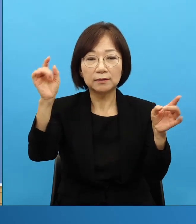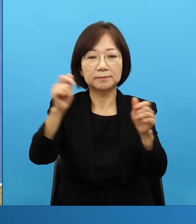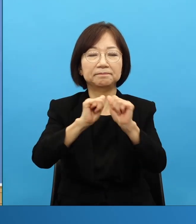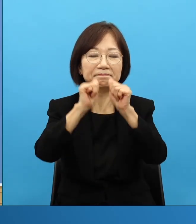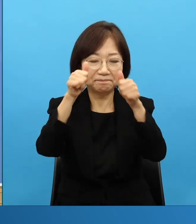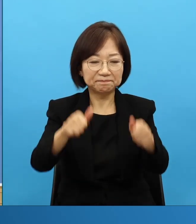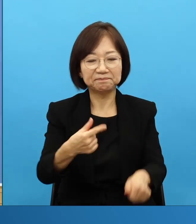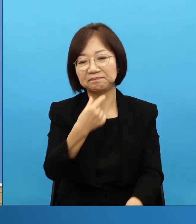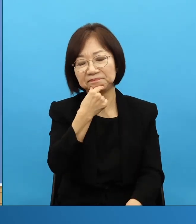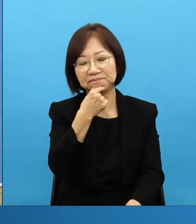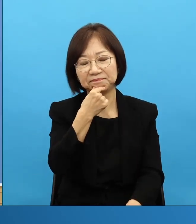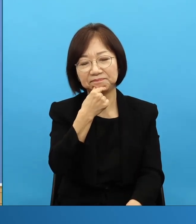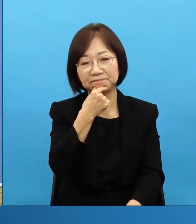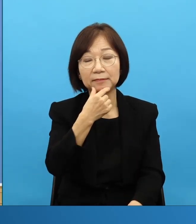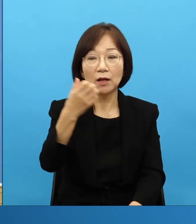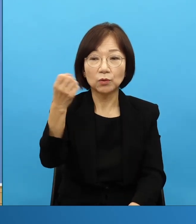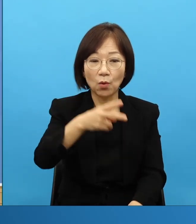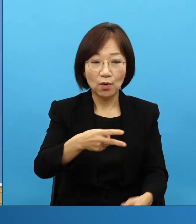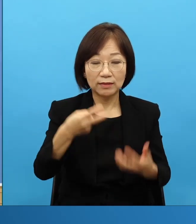그대로